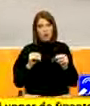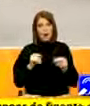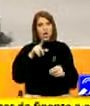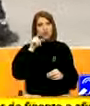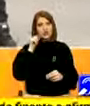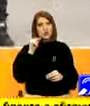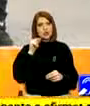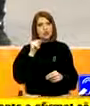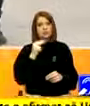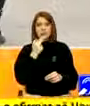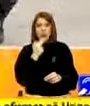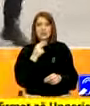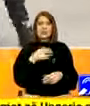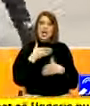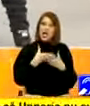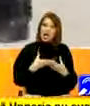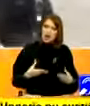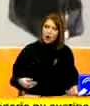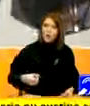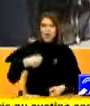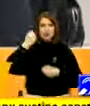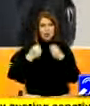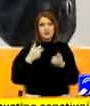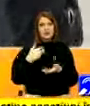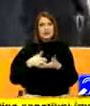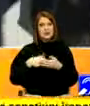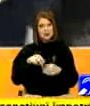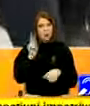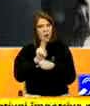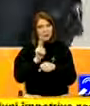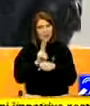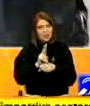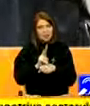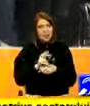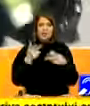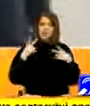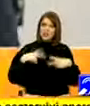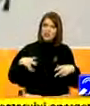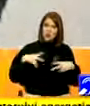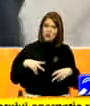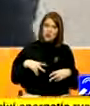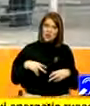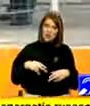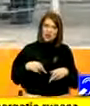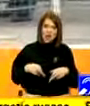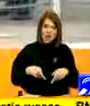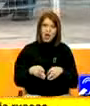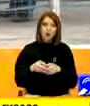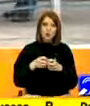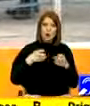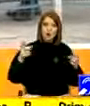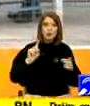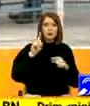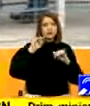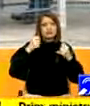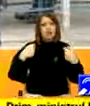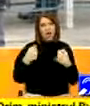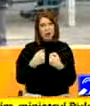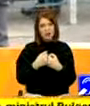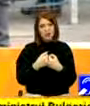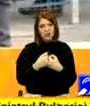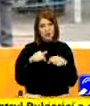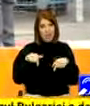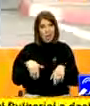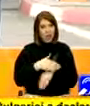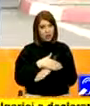oamenii legii îi sfătuiesc pe șoferi să circule cu prudență, să se odihnească la drum lung pentru a preveni accidentele. Aici